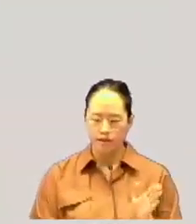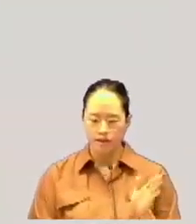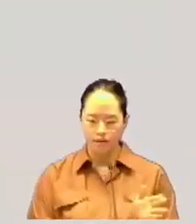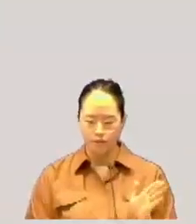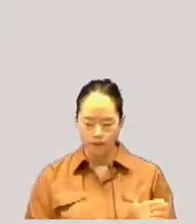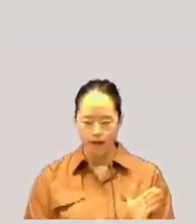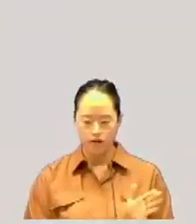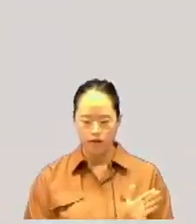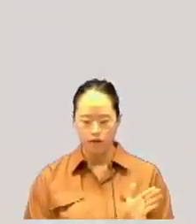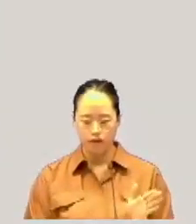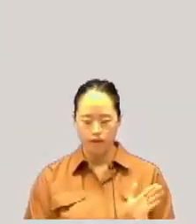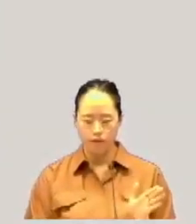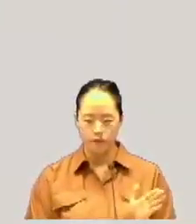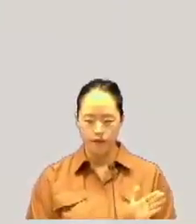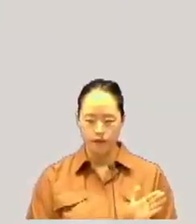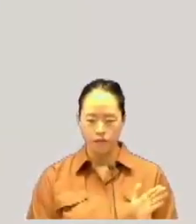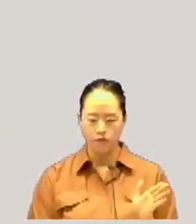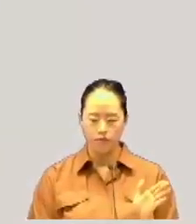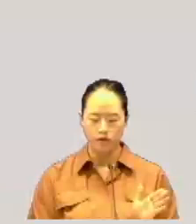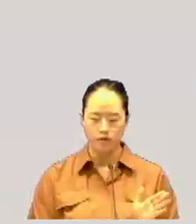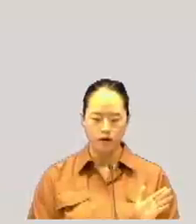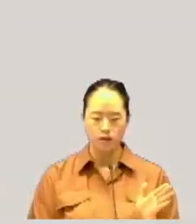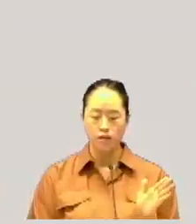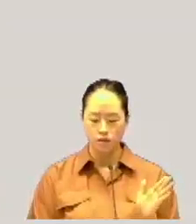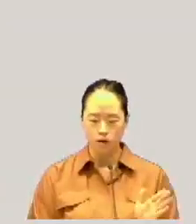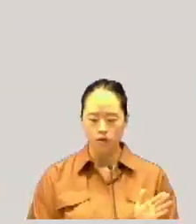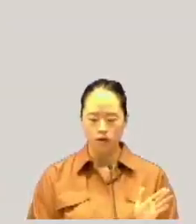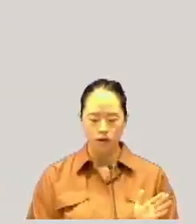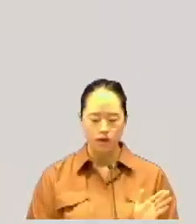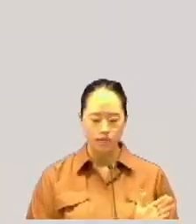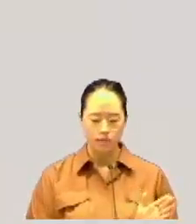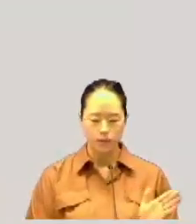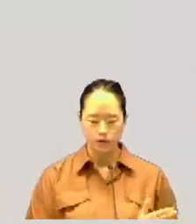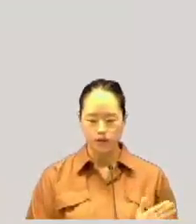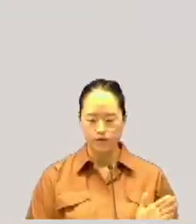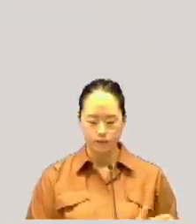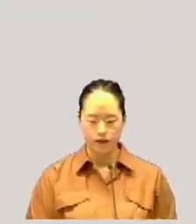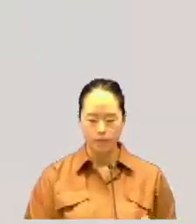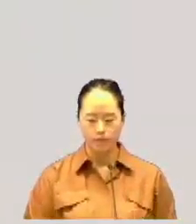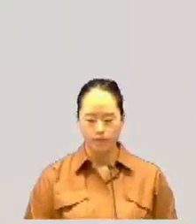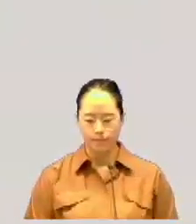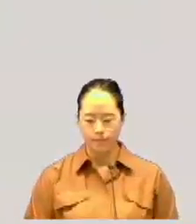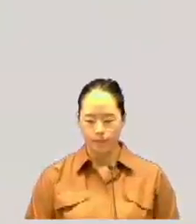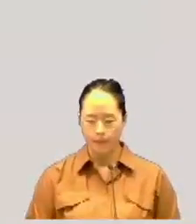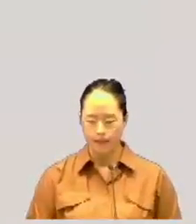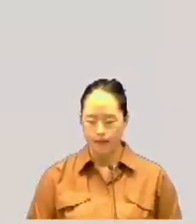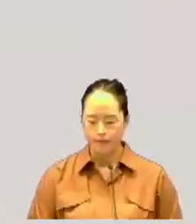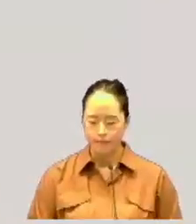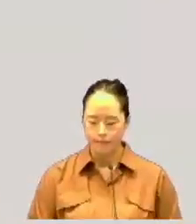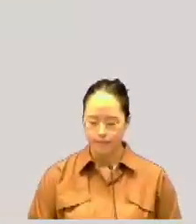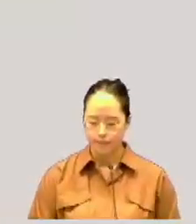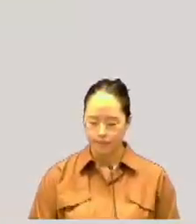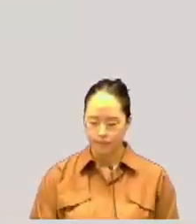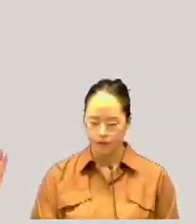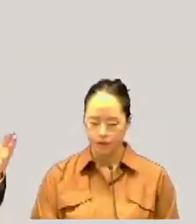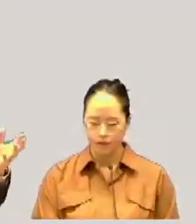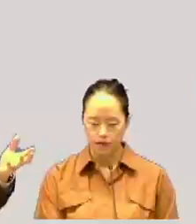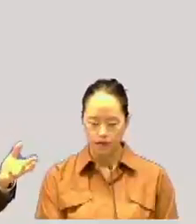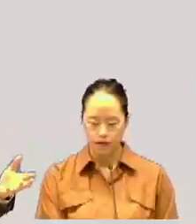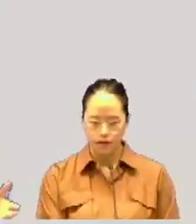这个一个代表人物要是选一下呢，就是这个圣经里边所记录的这位约